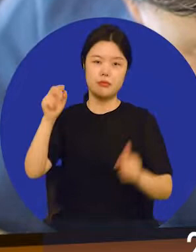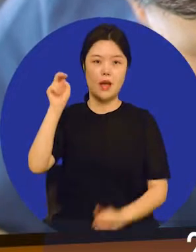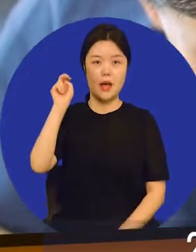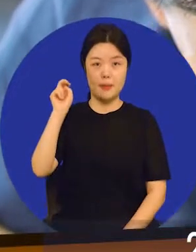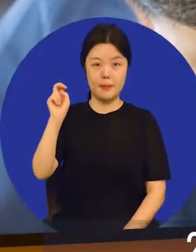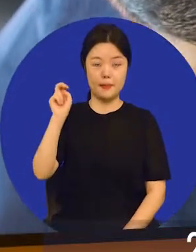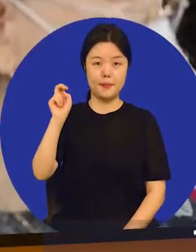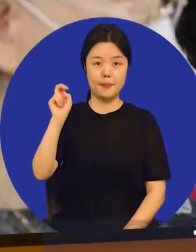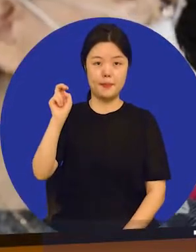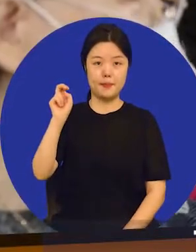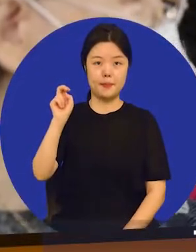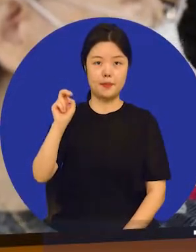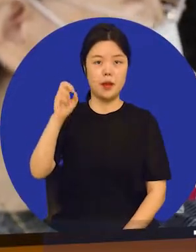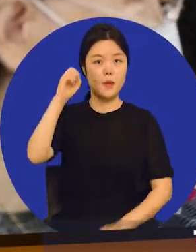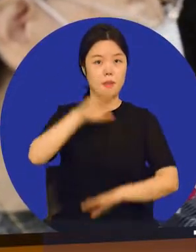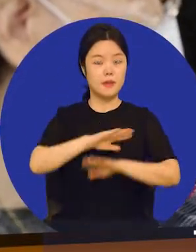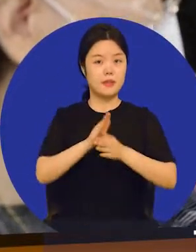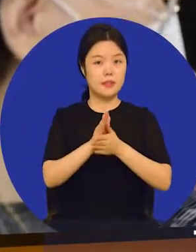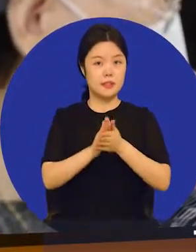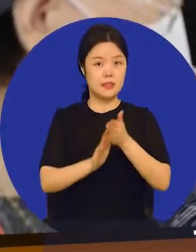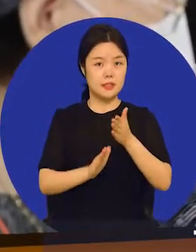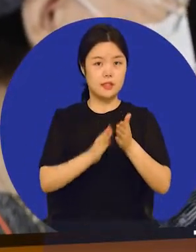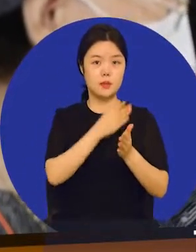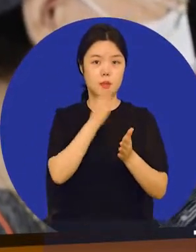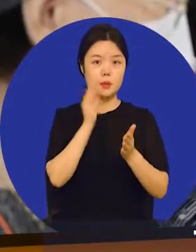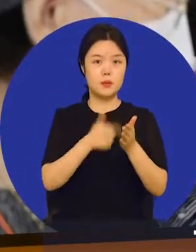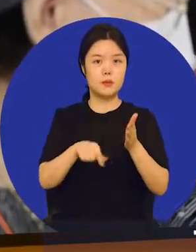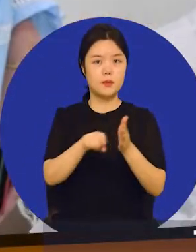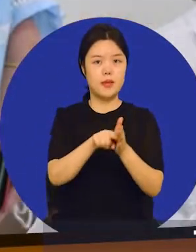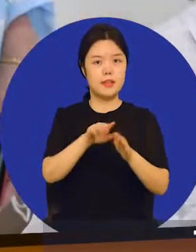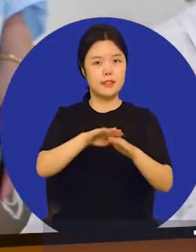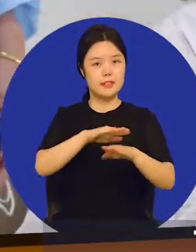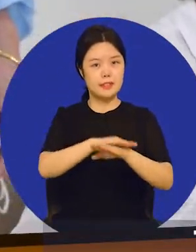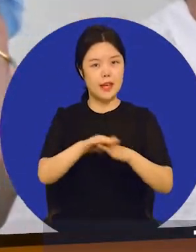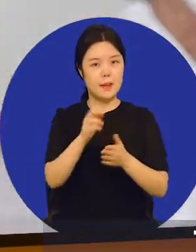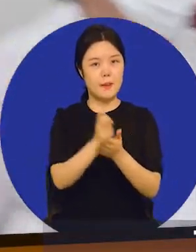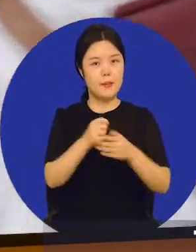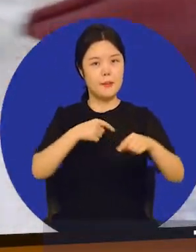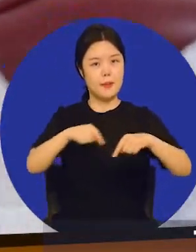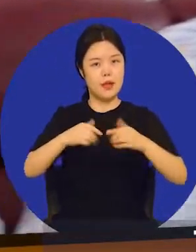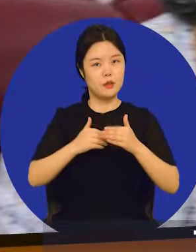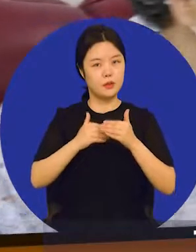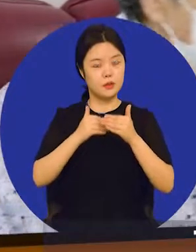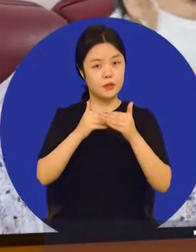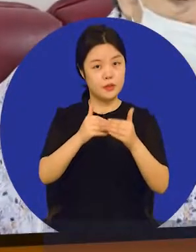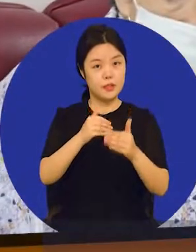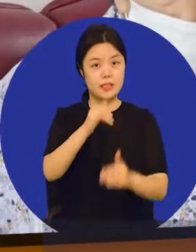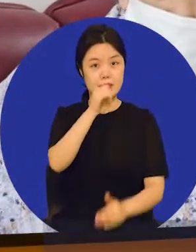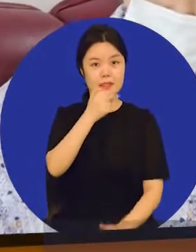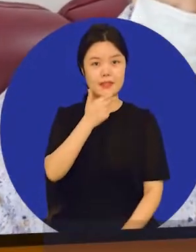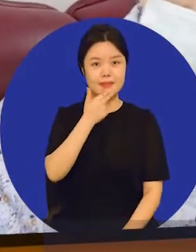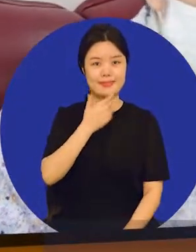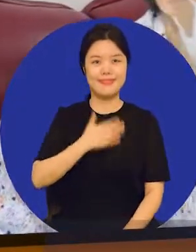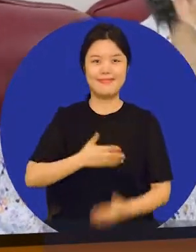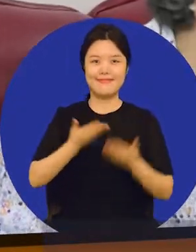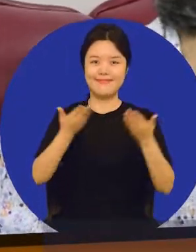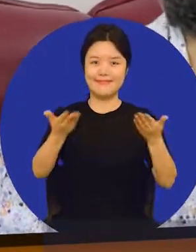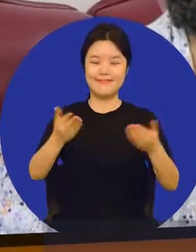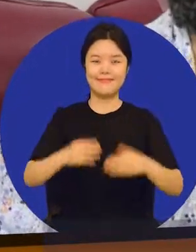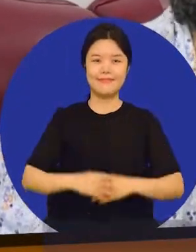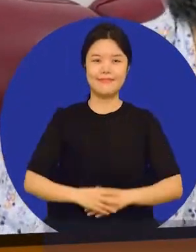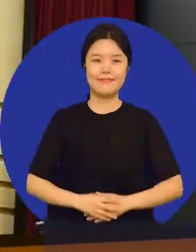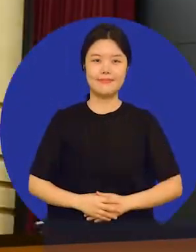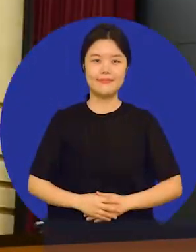예상됩니다 과연 광명시는 얼마나 짜임새있게 노인 종합 대책 을 진행하고 있는지 한번 알아볼까요